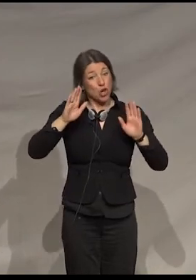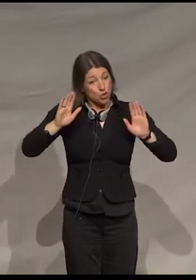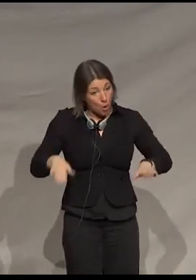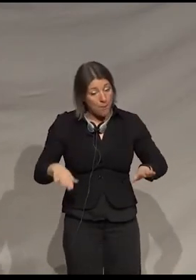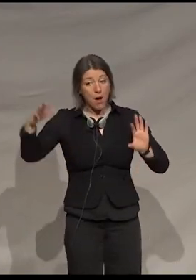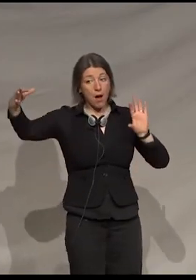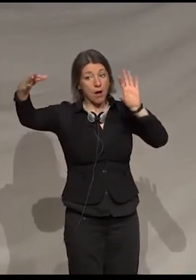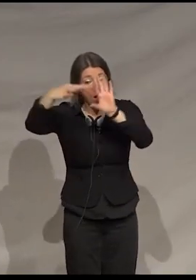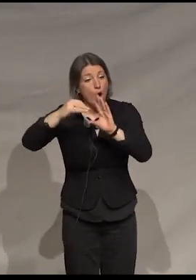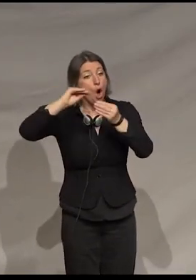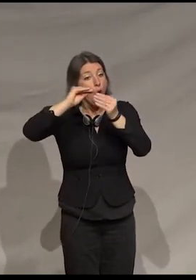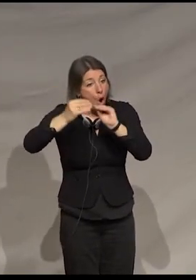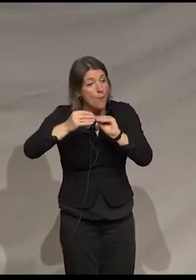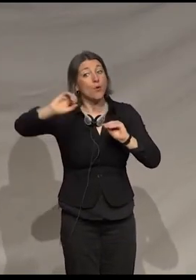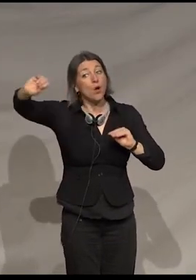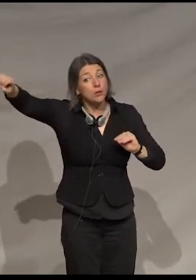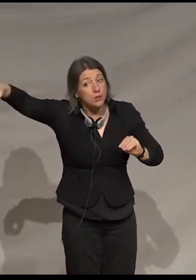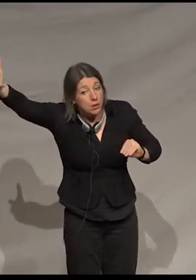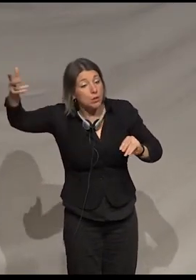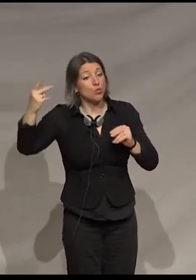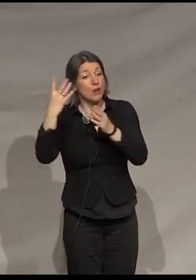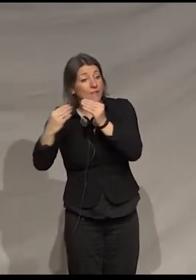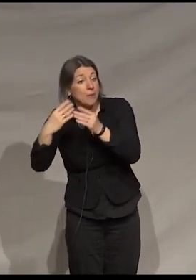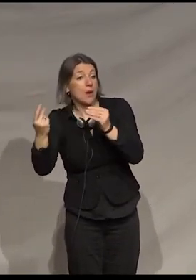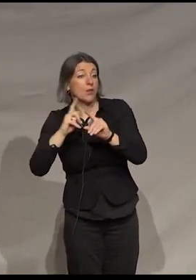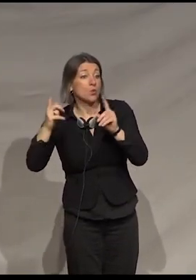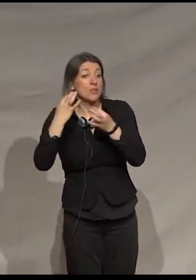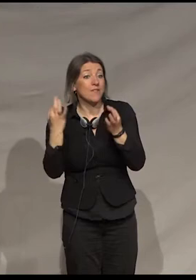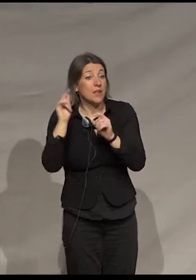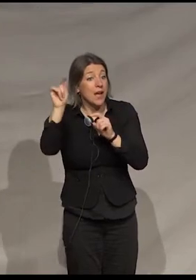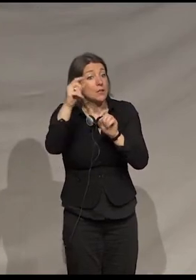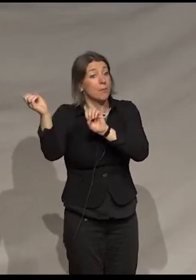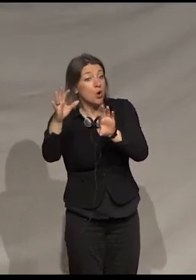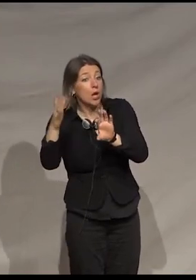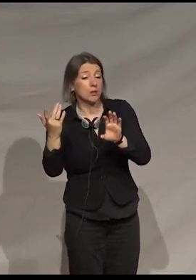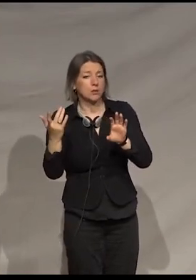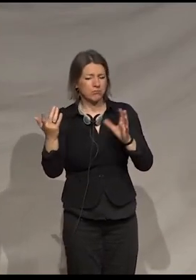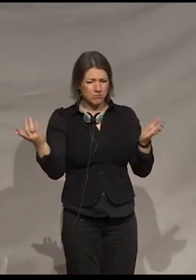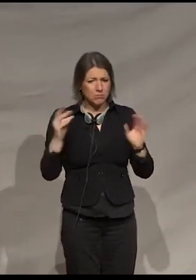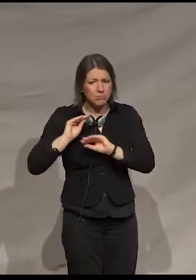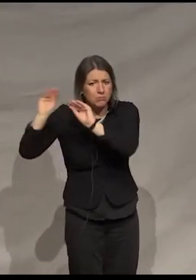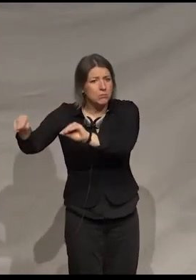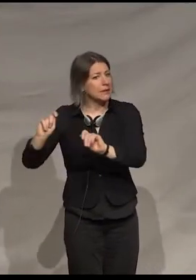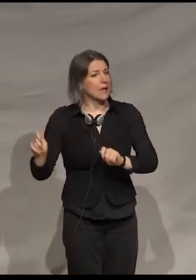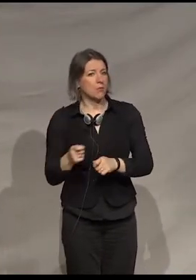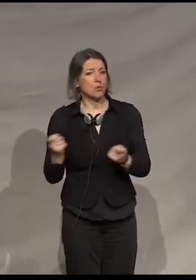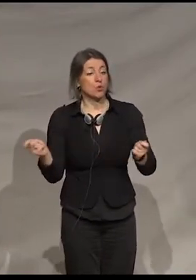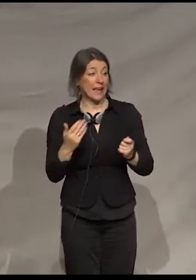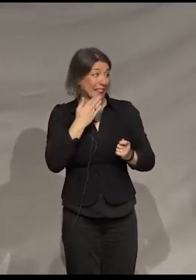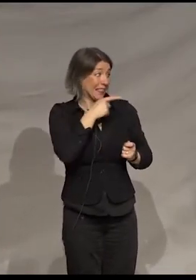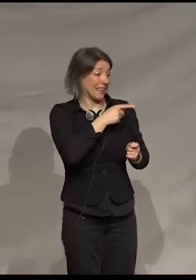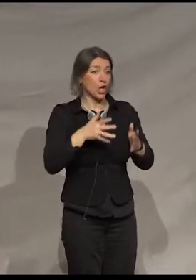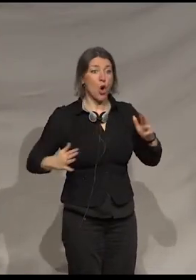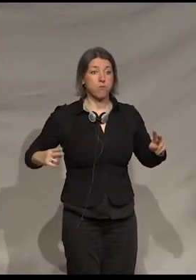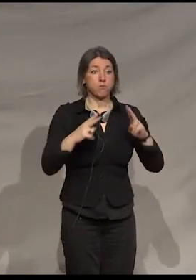z Hustopečí nad Bečvou, svými ústy. Já věřím, že i to posune tu moderní asistenci, péči,